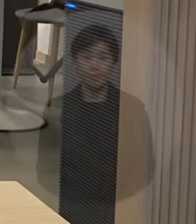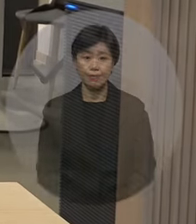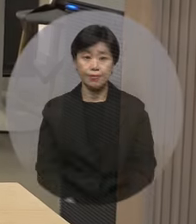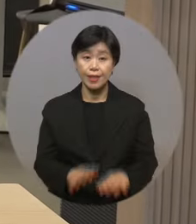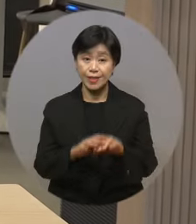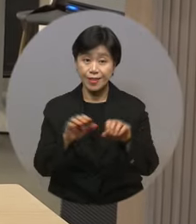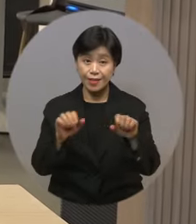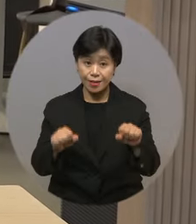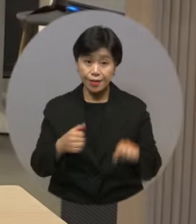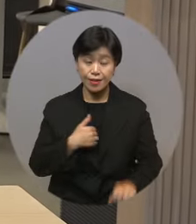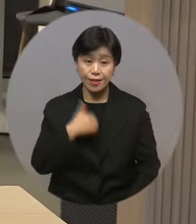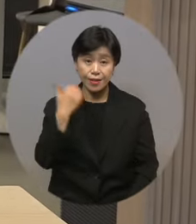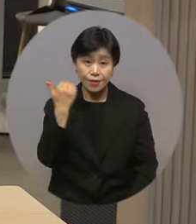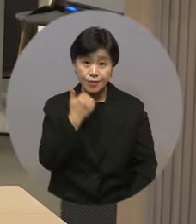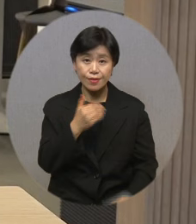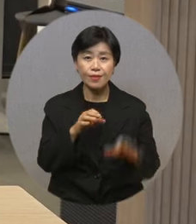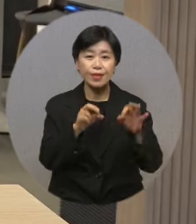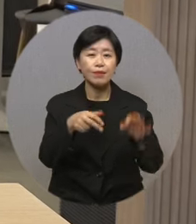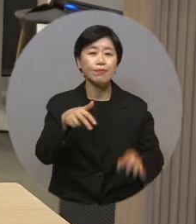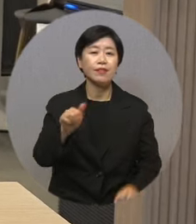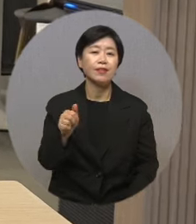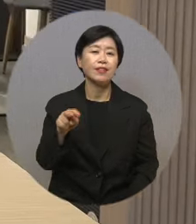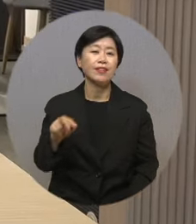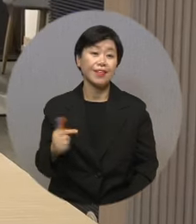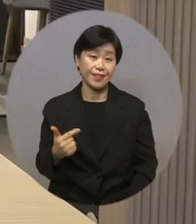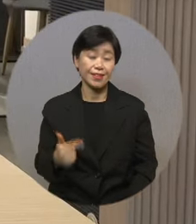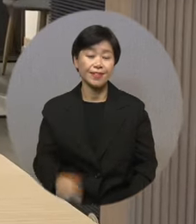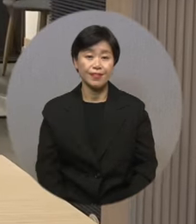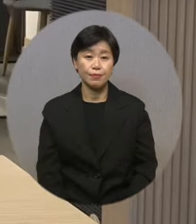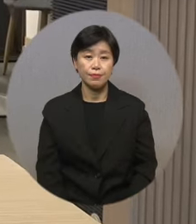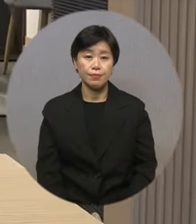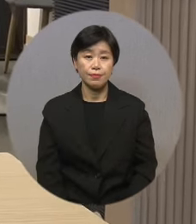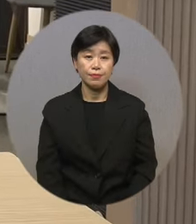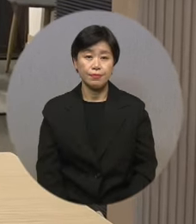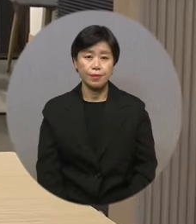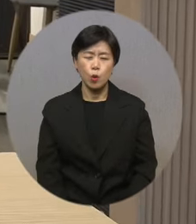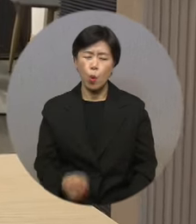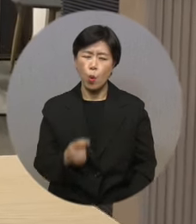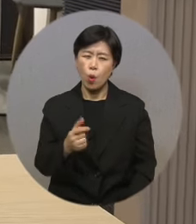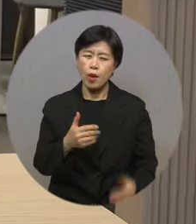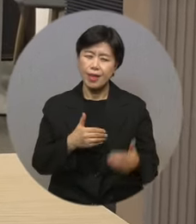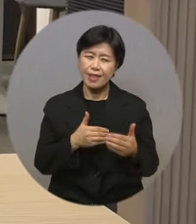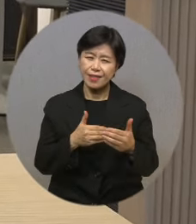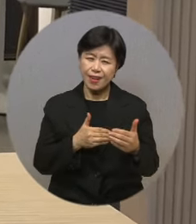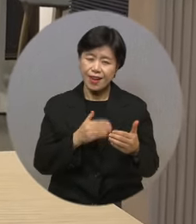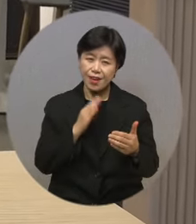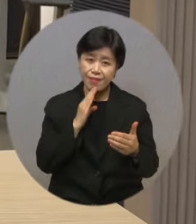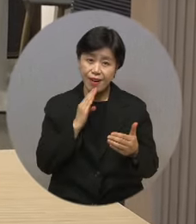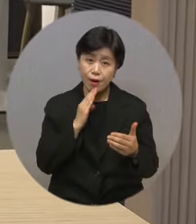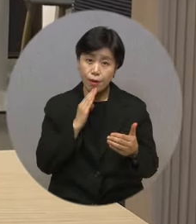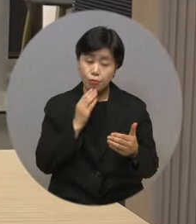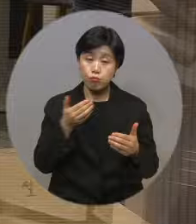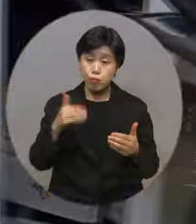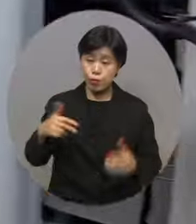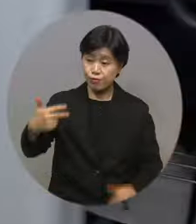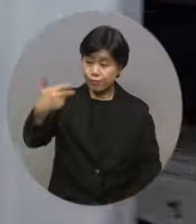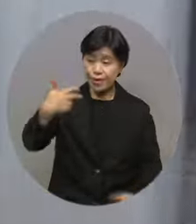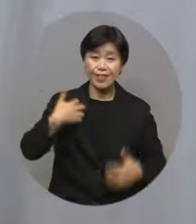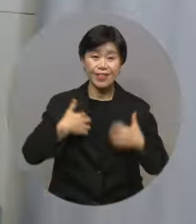안녕하세요. 저는 김지현이라고 합니다. 조금 긴장되긴 하는데 재밌을 것